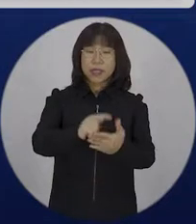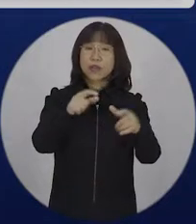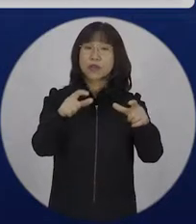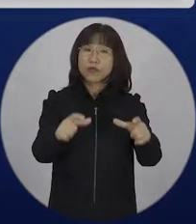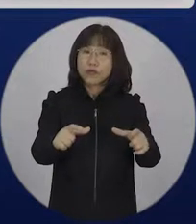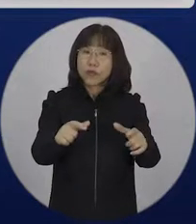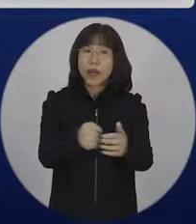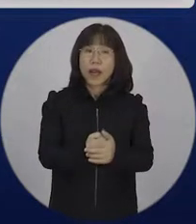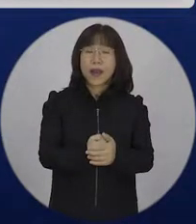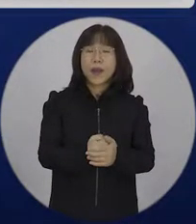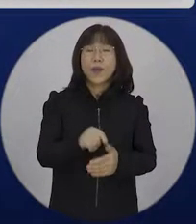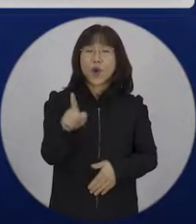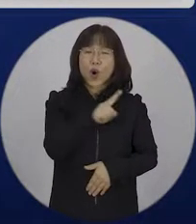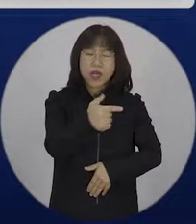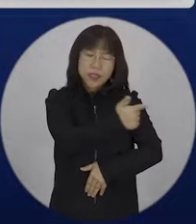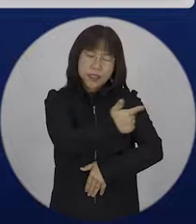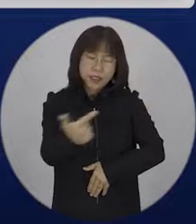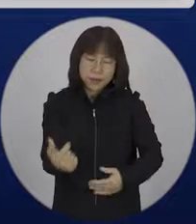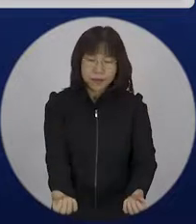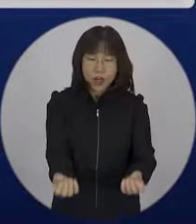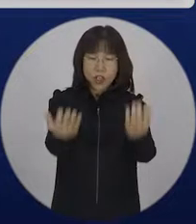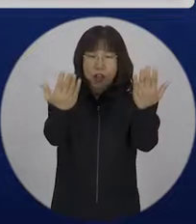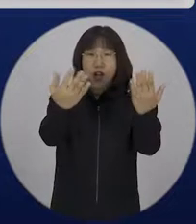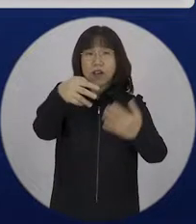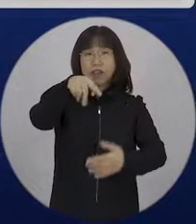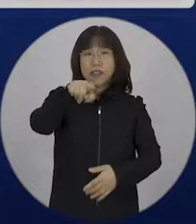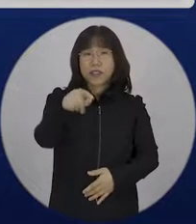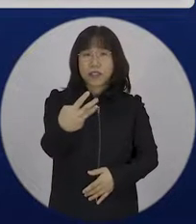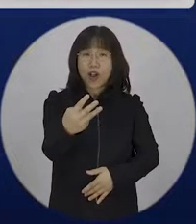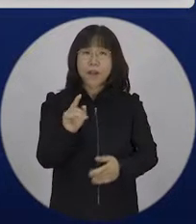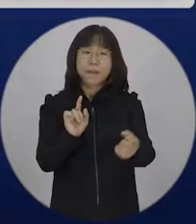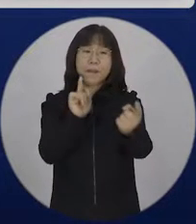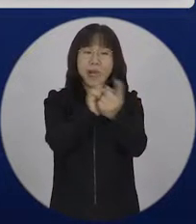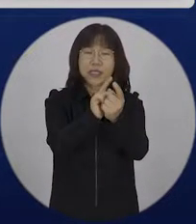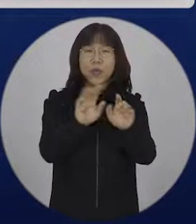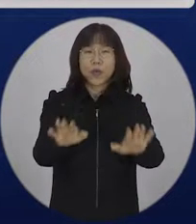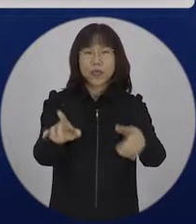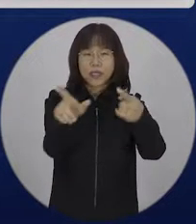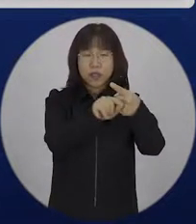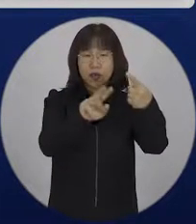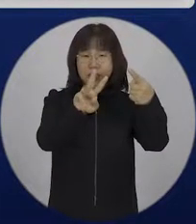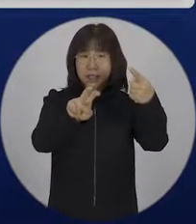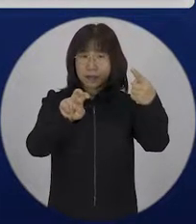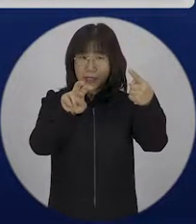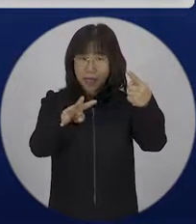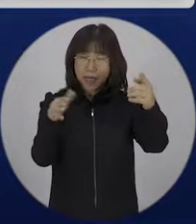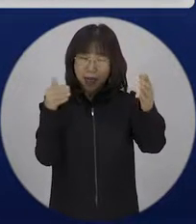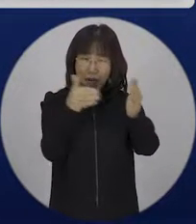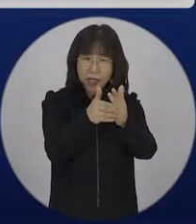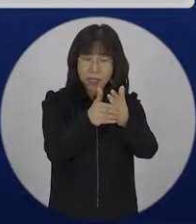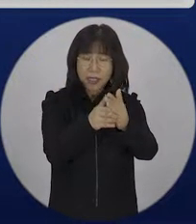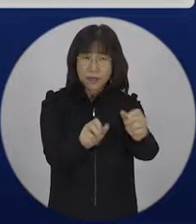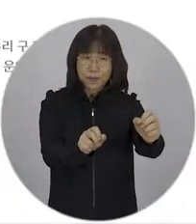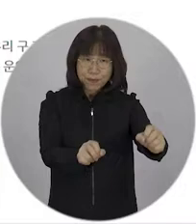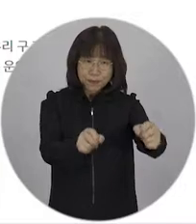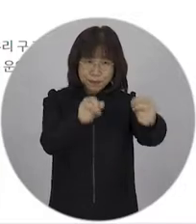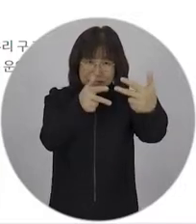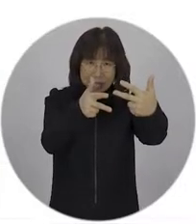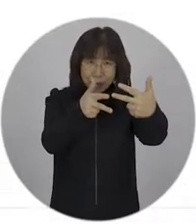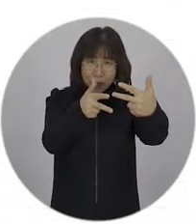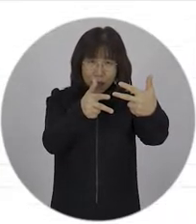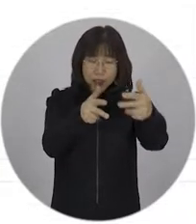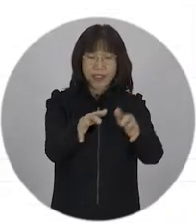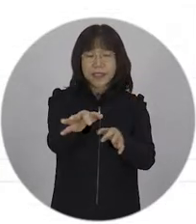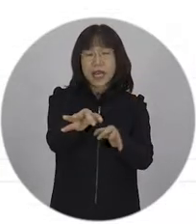강서구가 민족 대명절 설을 맞아 오는 24일까지 비대면 직거래 장터를 운영합니다.